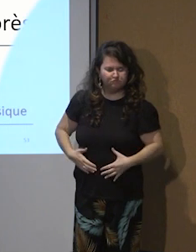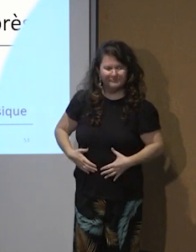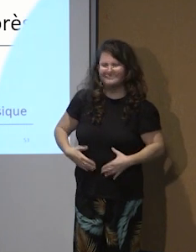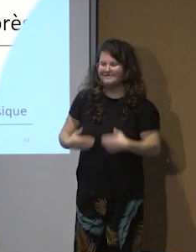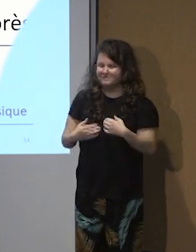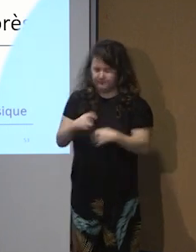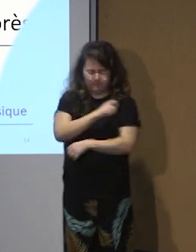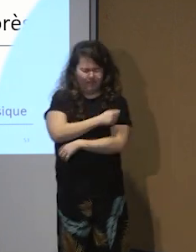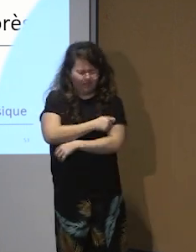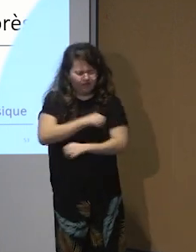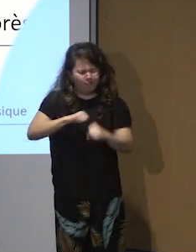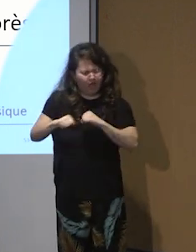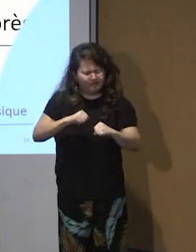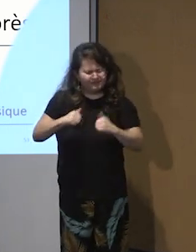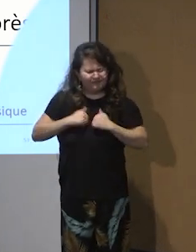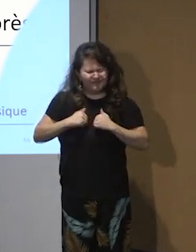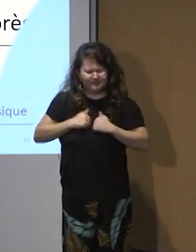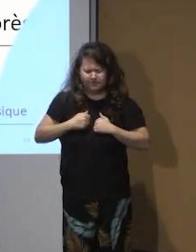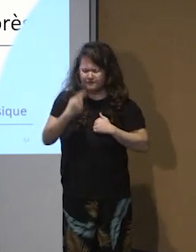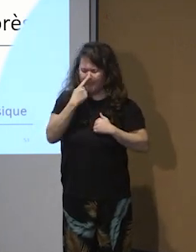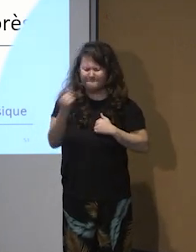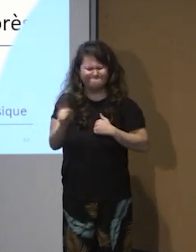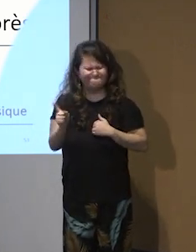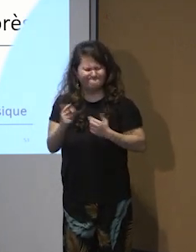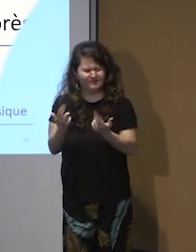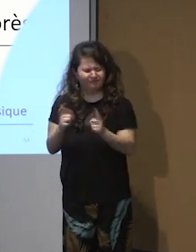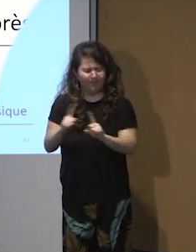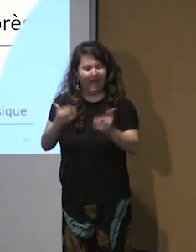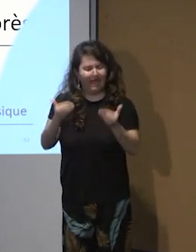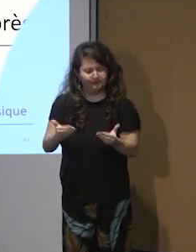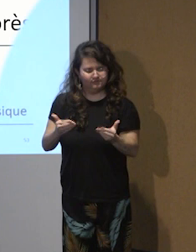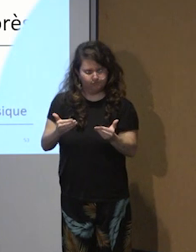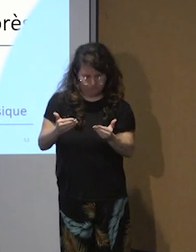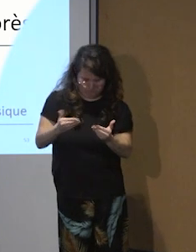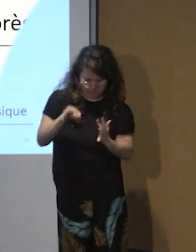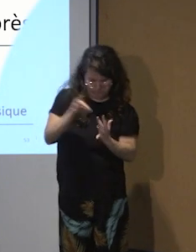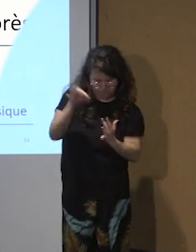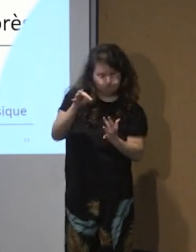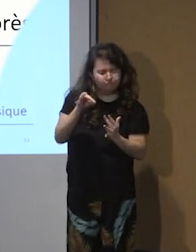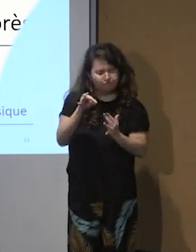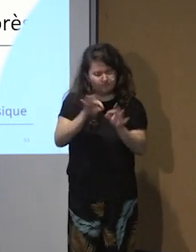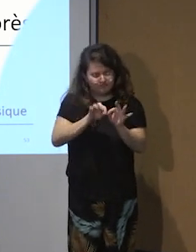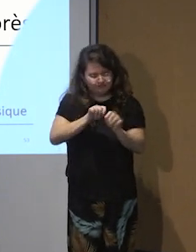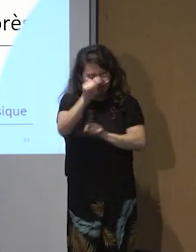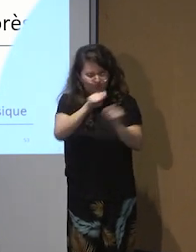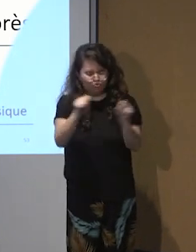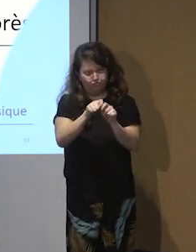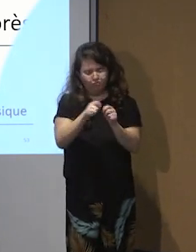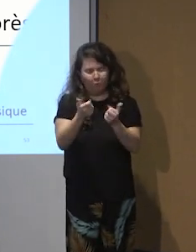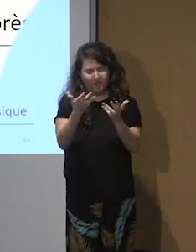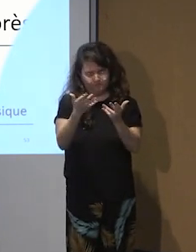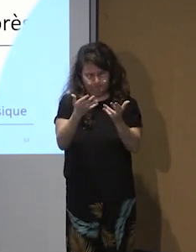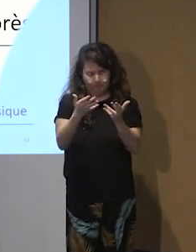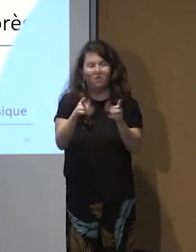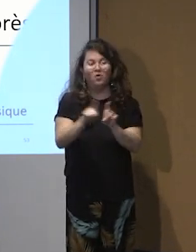l'activité physique et puis surtout, on fait un dosage de glycémie. Ensuite, c'est soit on ne fait pas de sport seul, soit si on y va